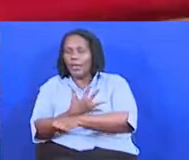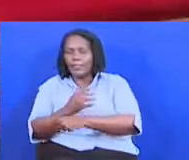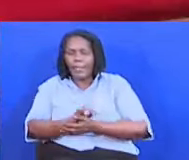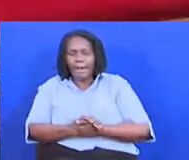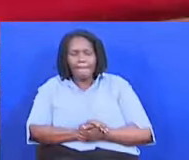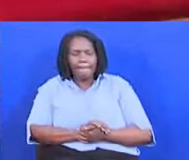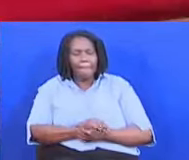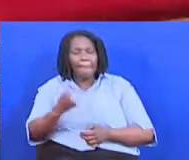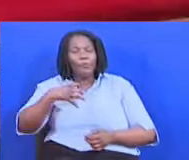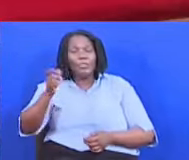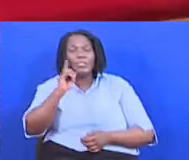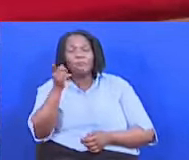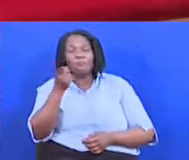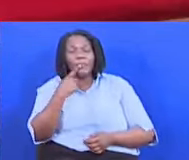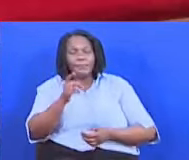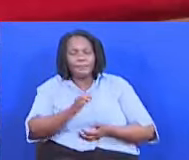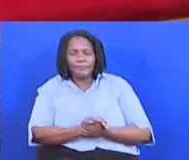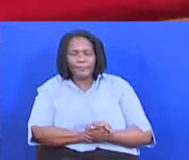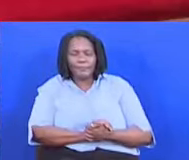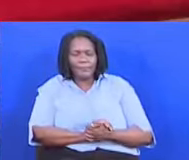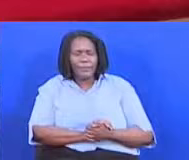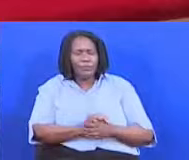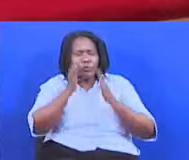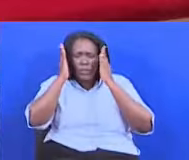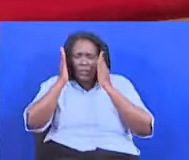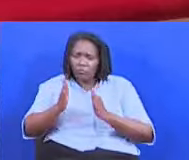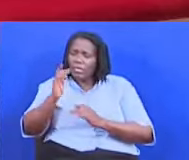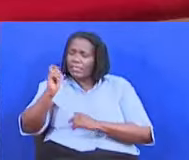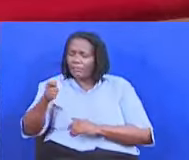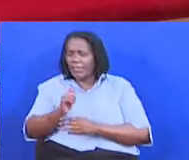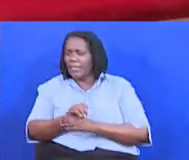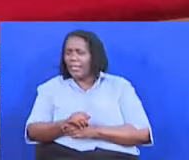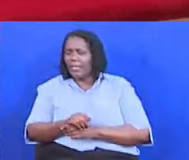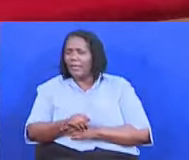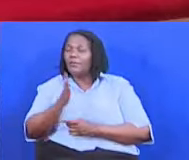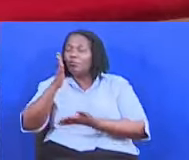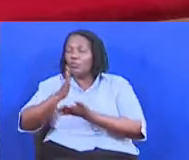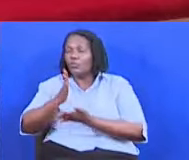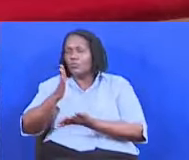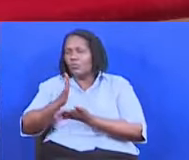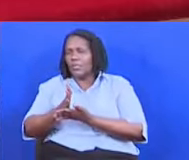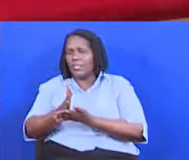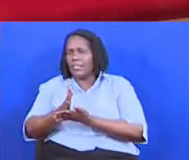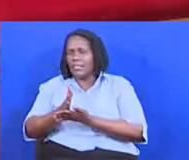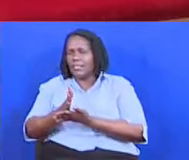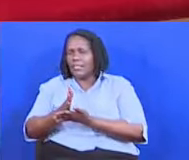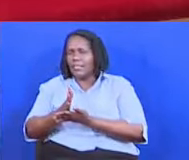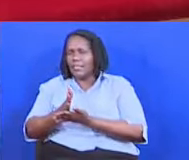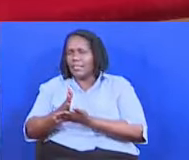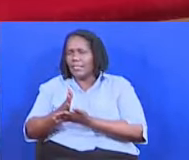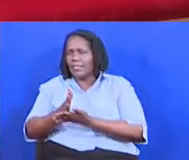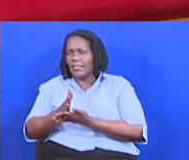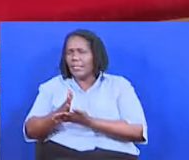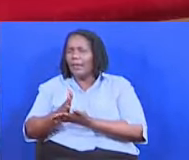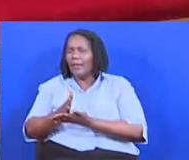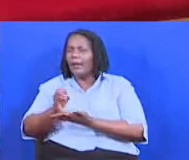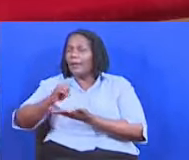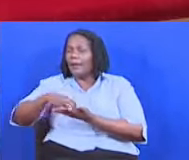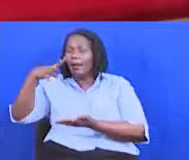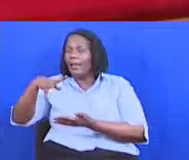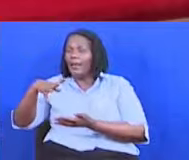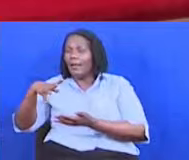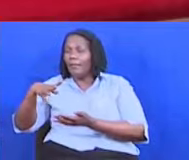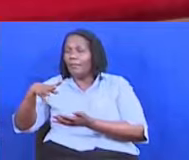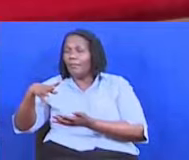Mheshimiwa Waziri, majibu. Mheshimiwa Spika, ni kweli nijibu swali la Mheshimiwa Kunti Majala kama ifuatavyo. Ni kweli gharama